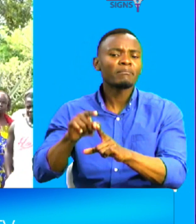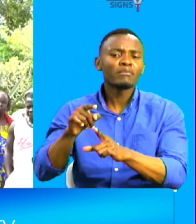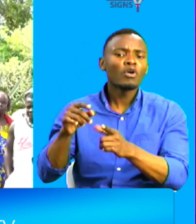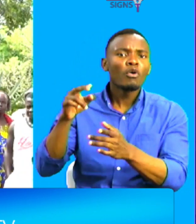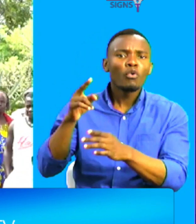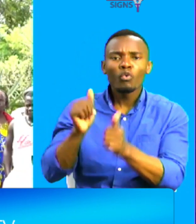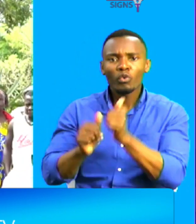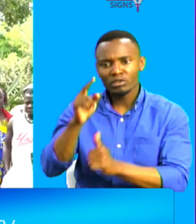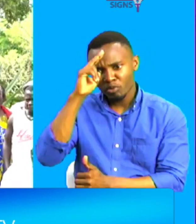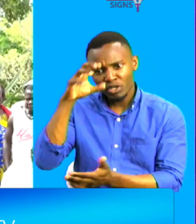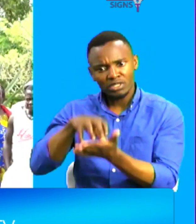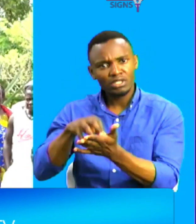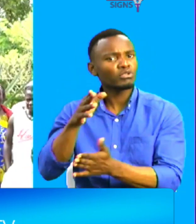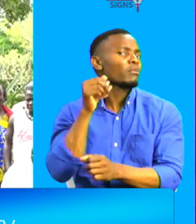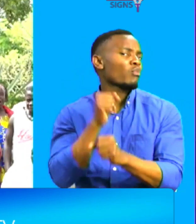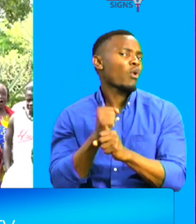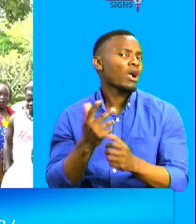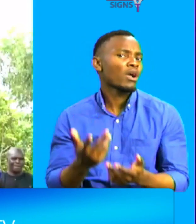gani?